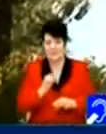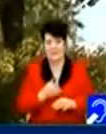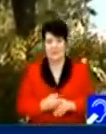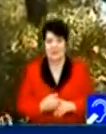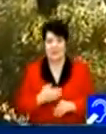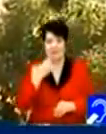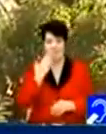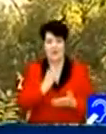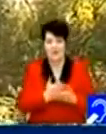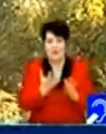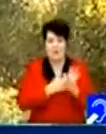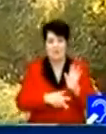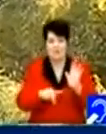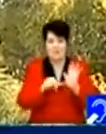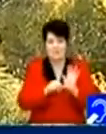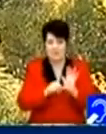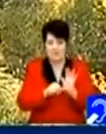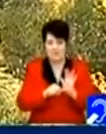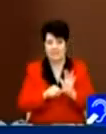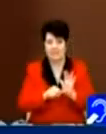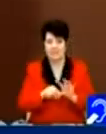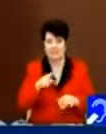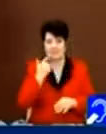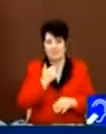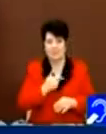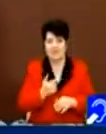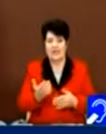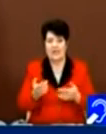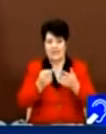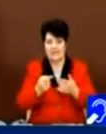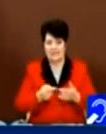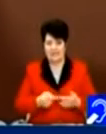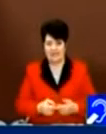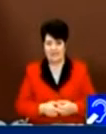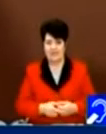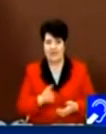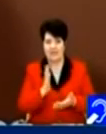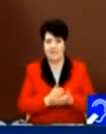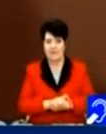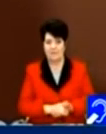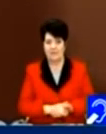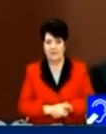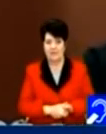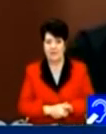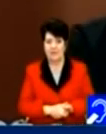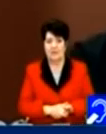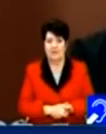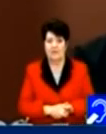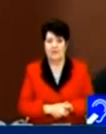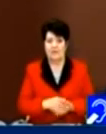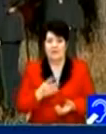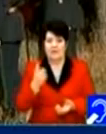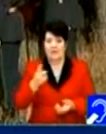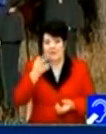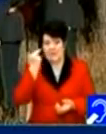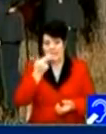avem 86 de morminte identificate, avem identificat și un